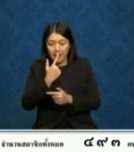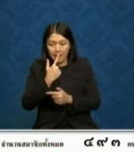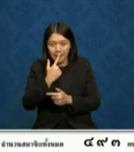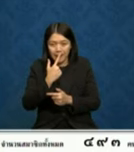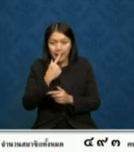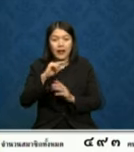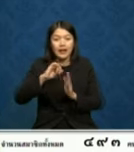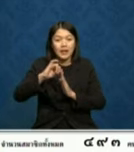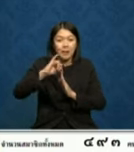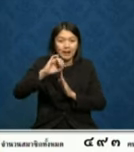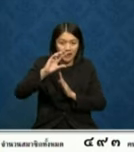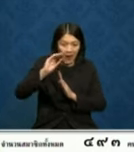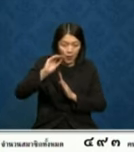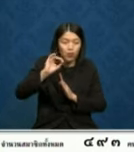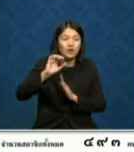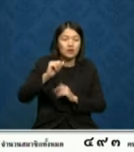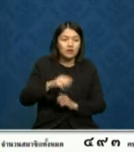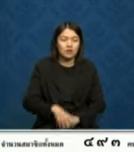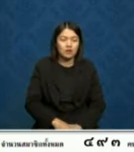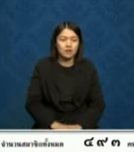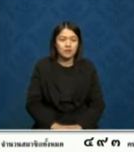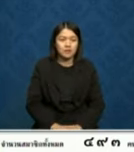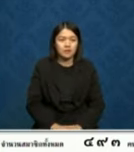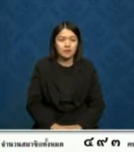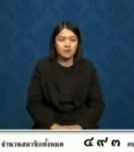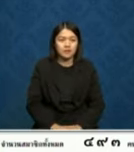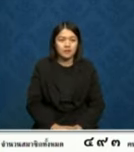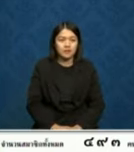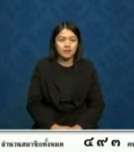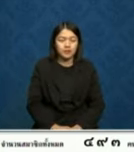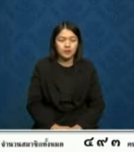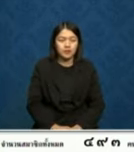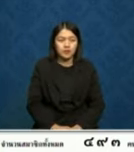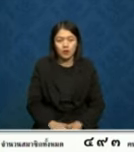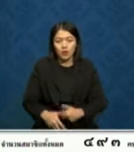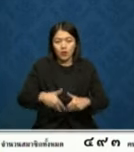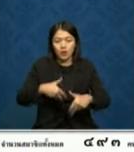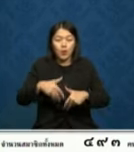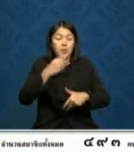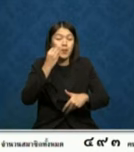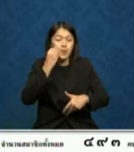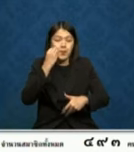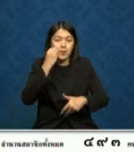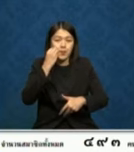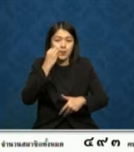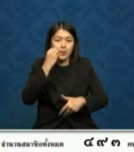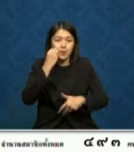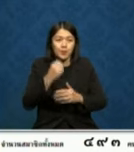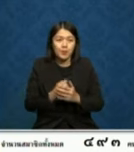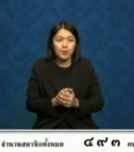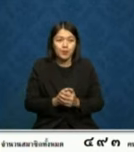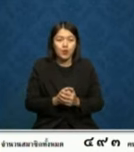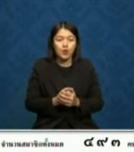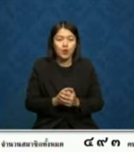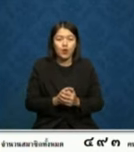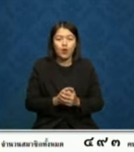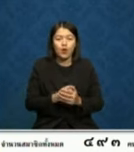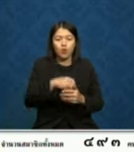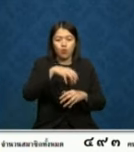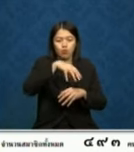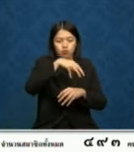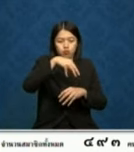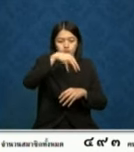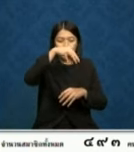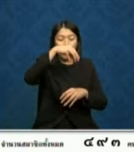จังหวัดเชียงใหม่นะครับแล้วก็เ่อชาวบ้านที่อยู่ทางเอ่อรอบดอยสุเทพ